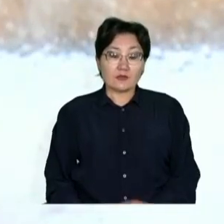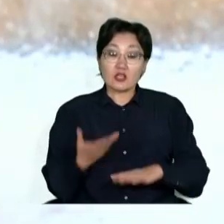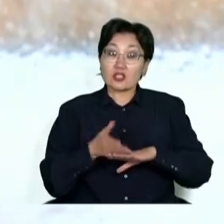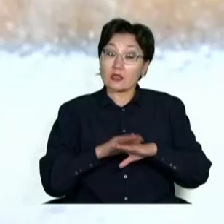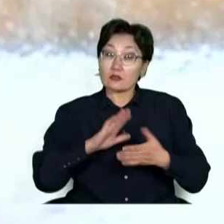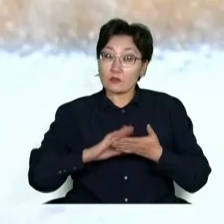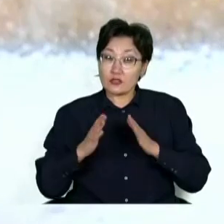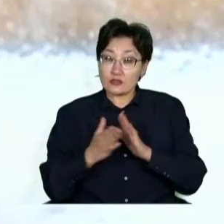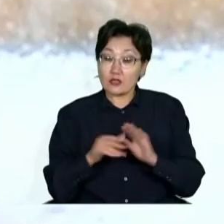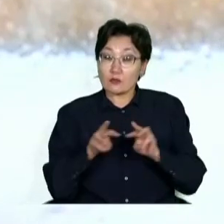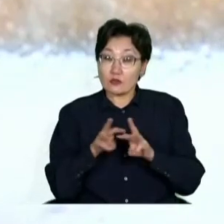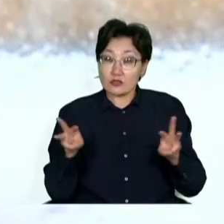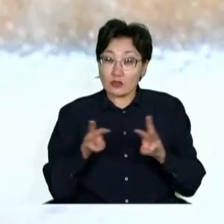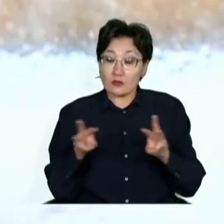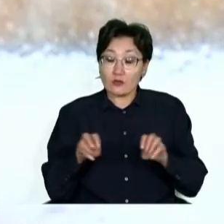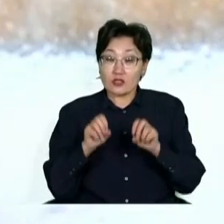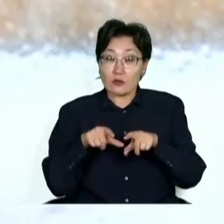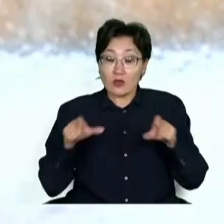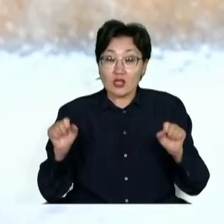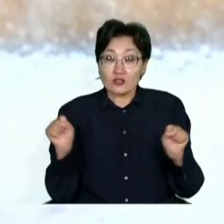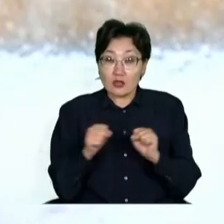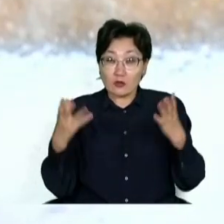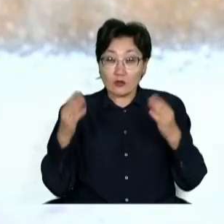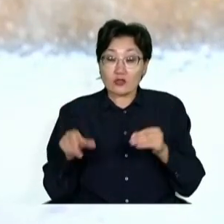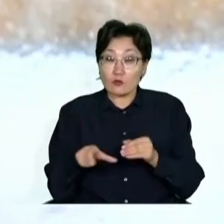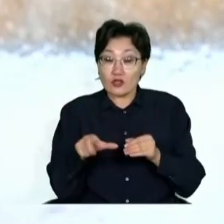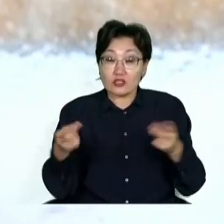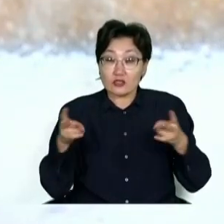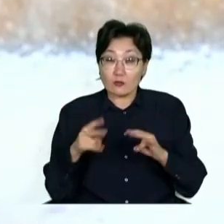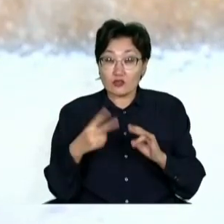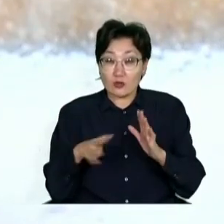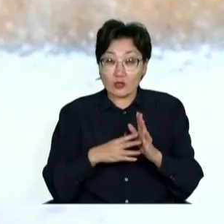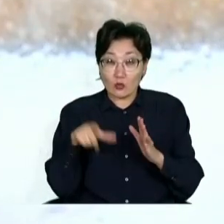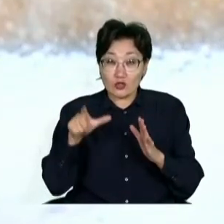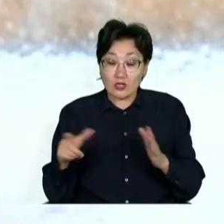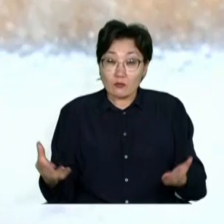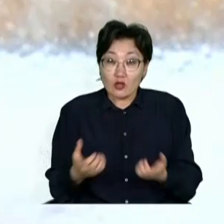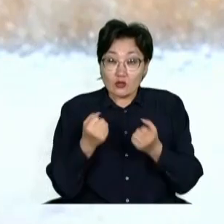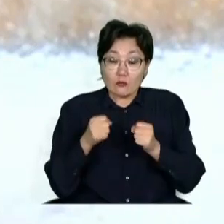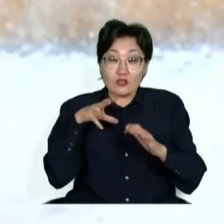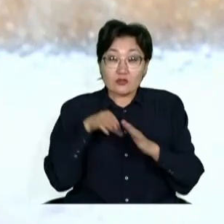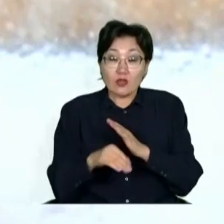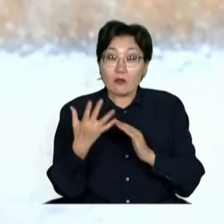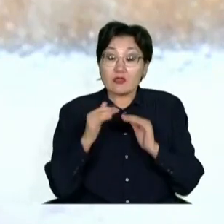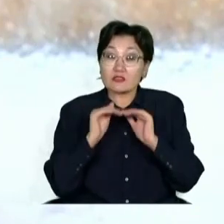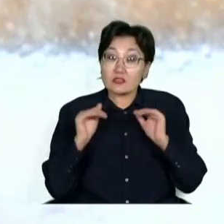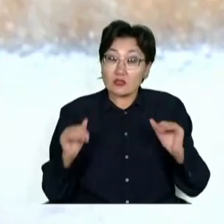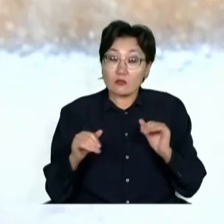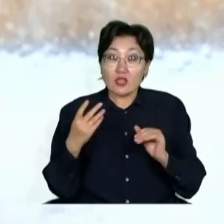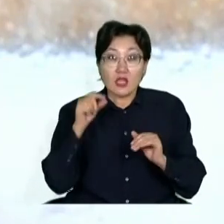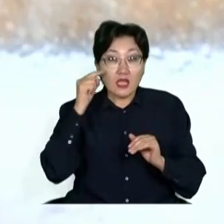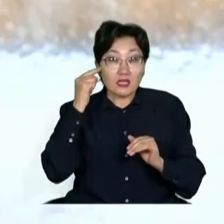Төтенше жағдайлар министрлігінің мамандары аязда жолда қалған 29 адамды құтқарды. Арасында 5 бала мен